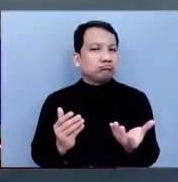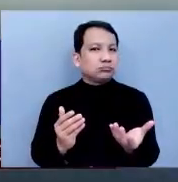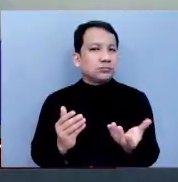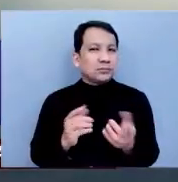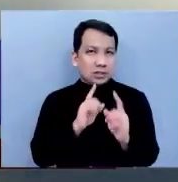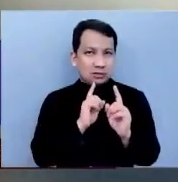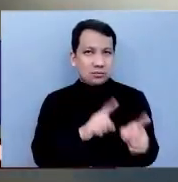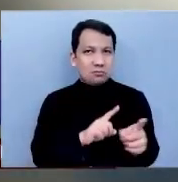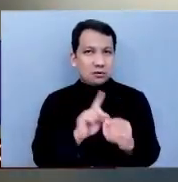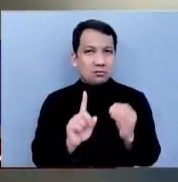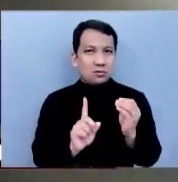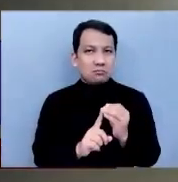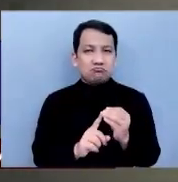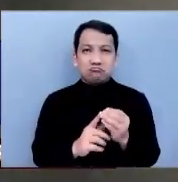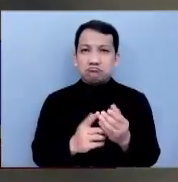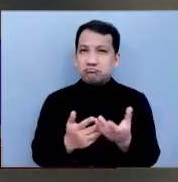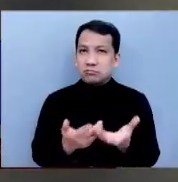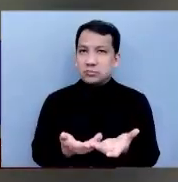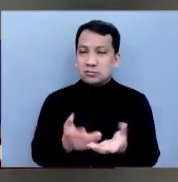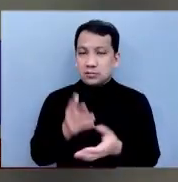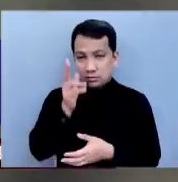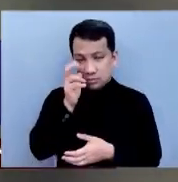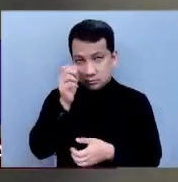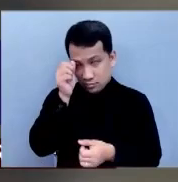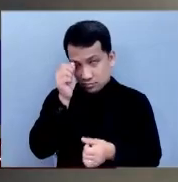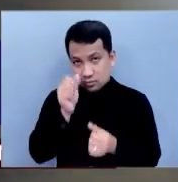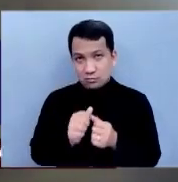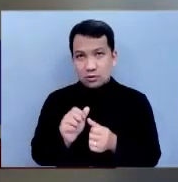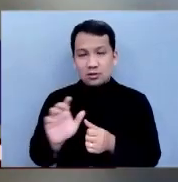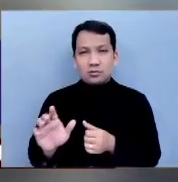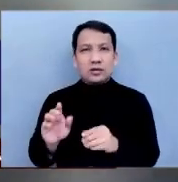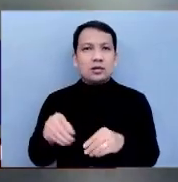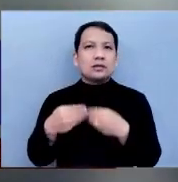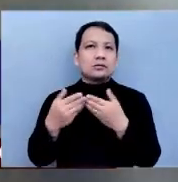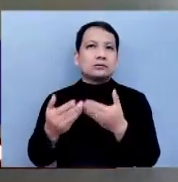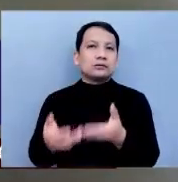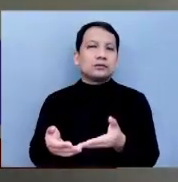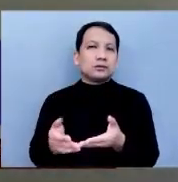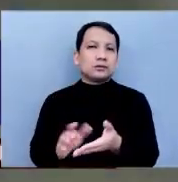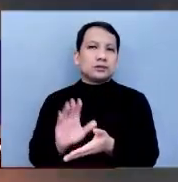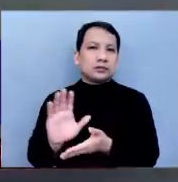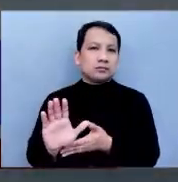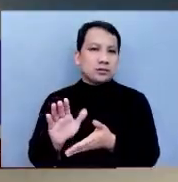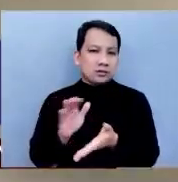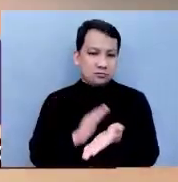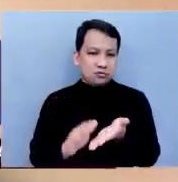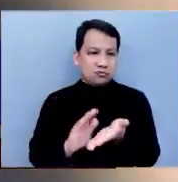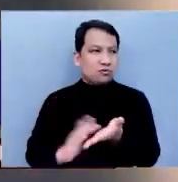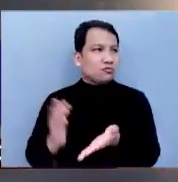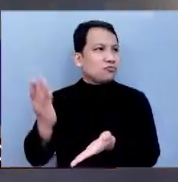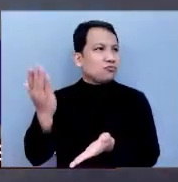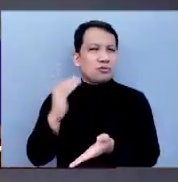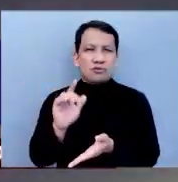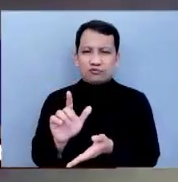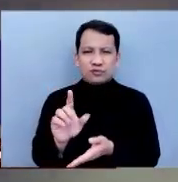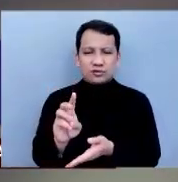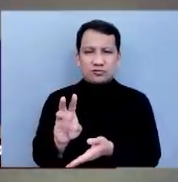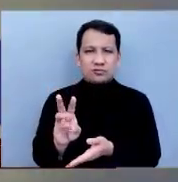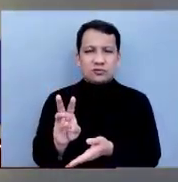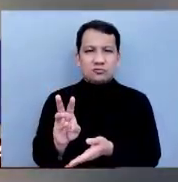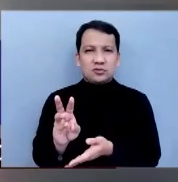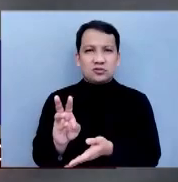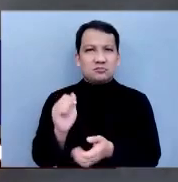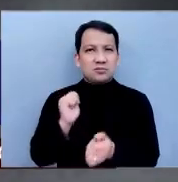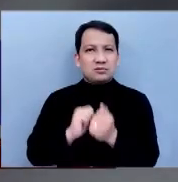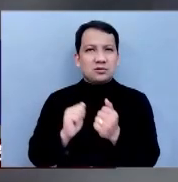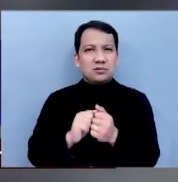dyan. Matatandaan natin, Bok, nabigyan kasi ng absolute pardon sa Senator Padilla noong 2016. So that means